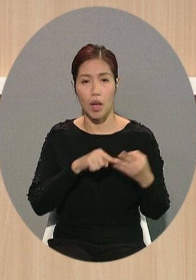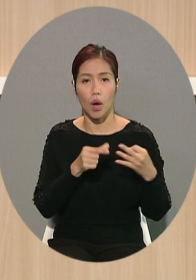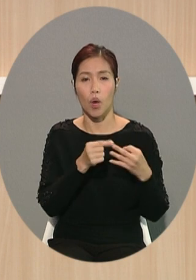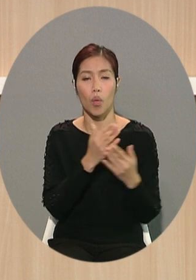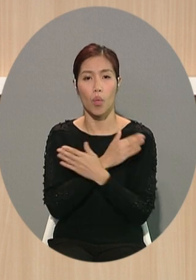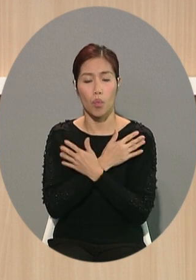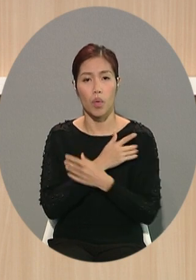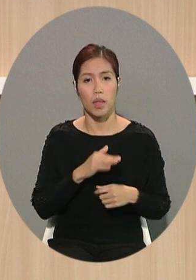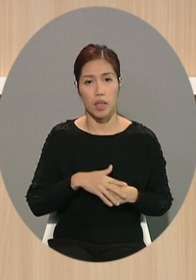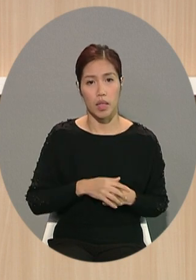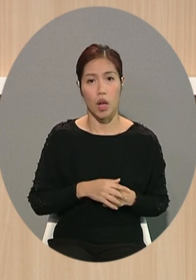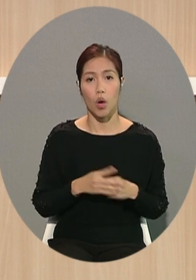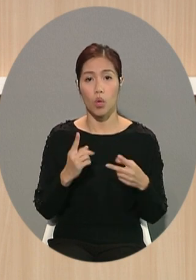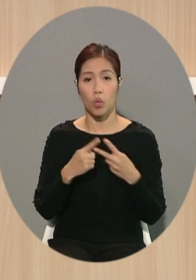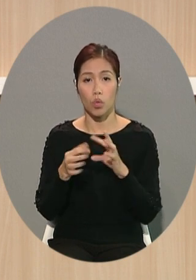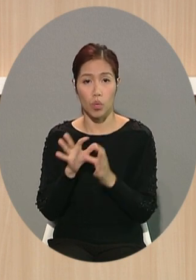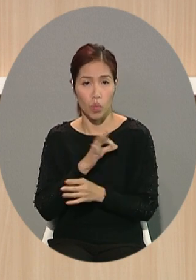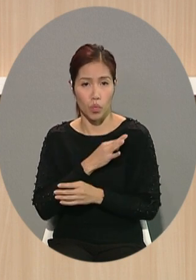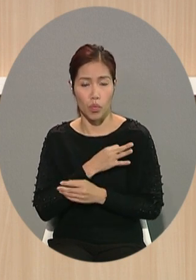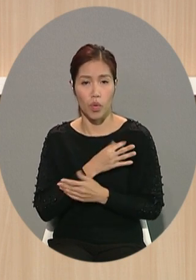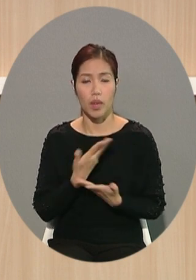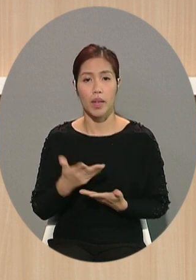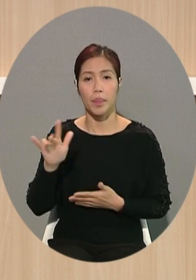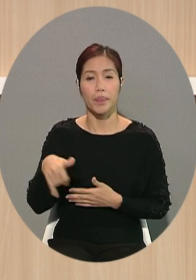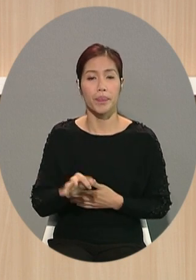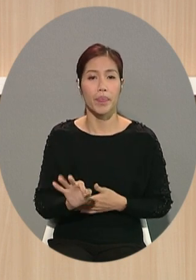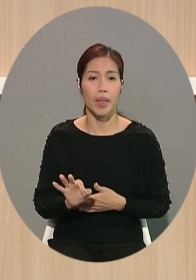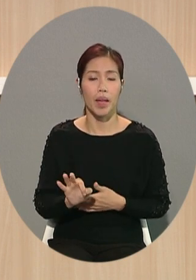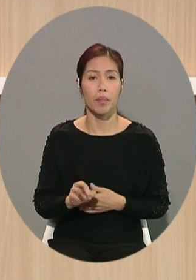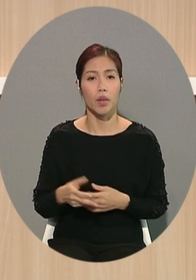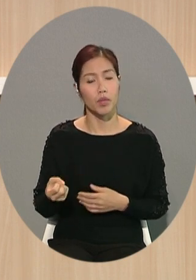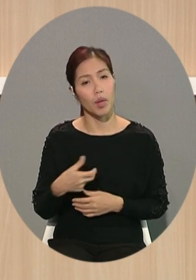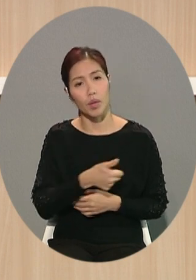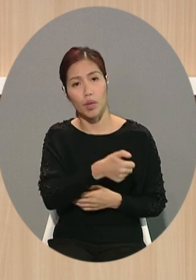政治聯繫工聯會，他不參與今晚的論壇。再次多謝今天出席的兩位。